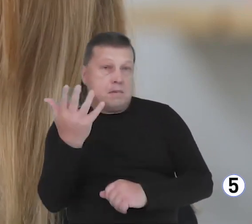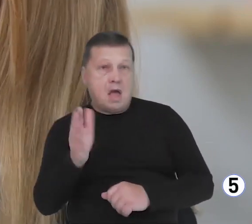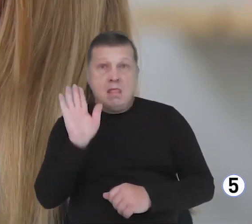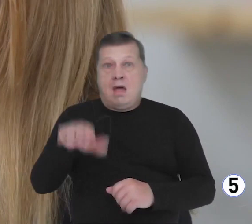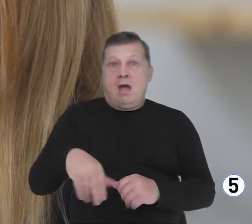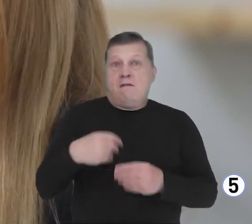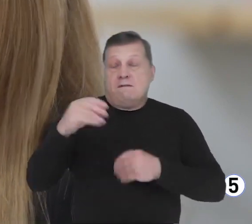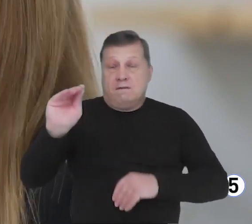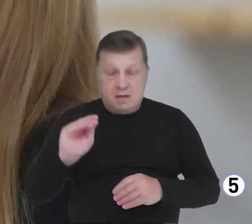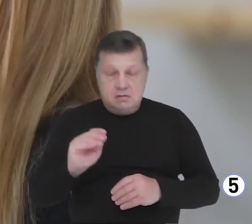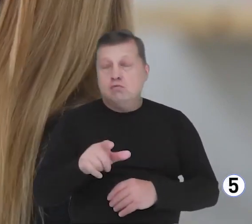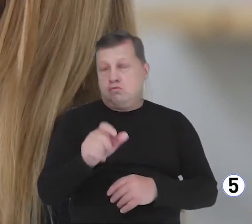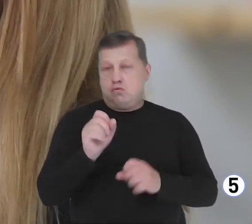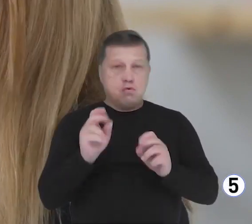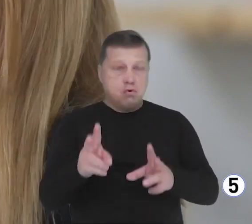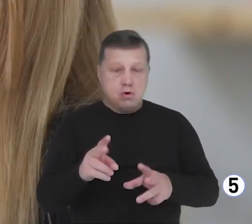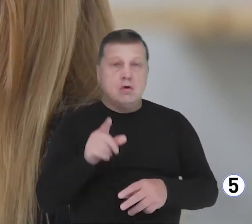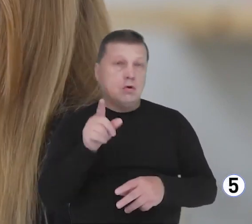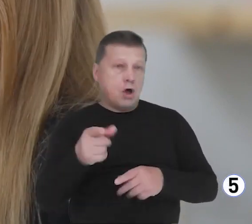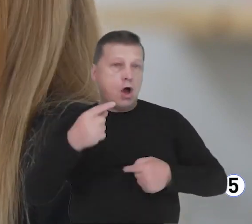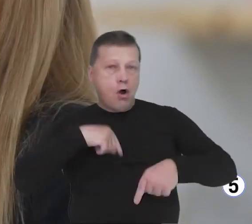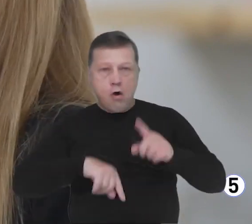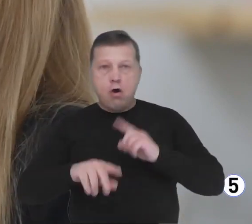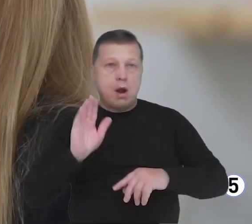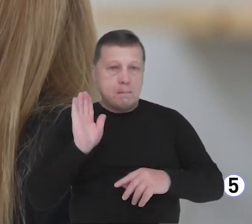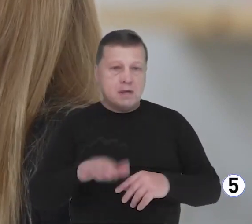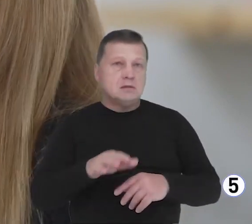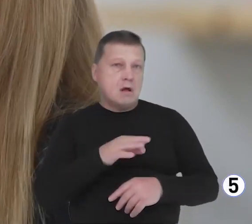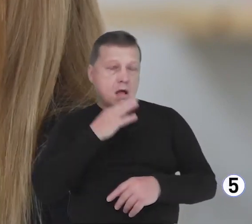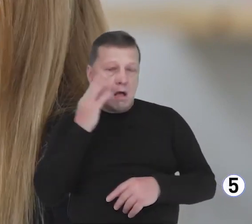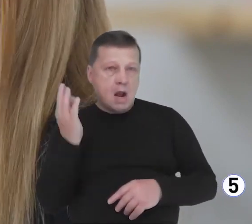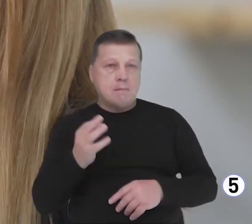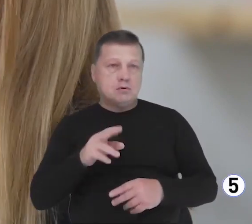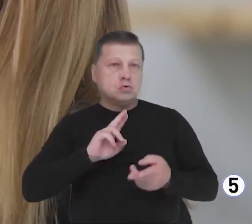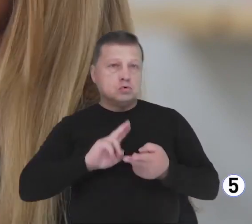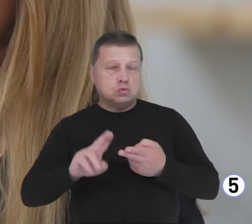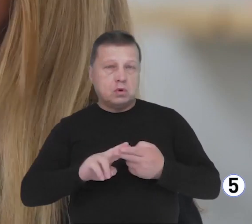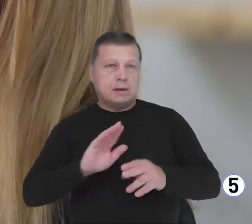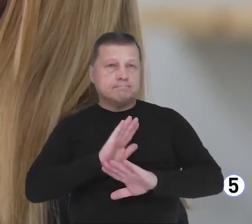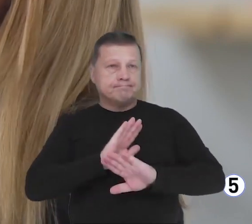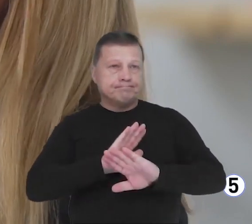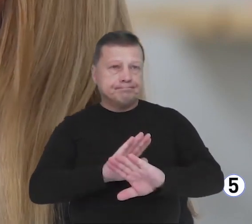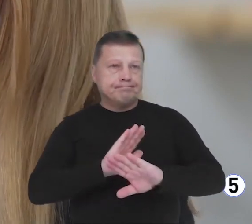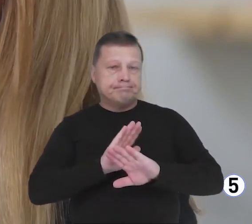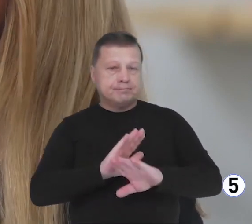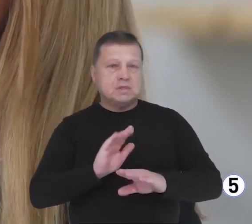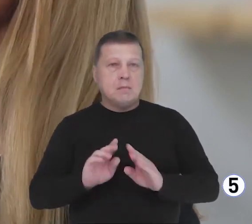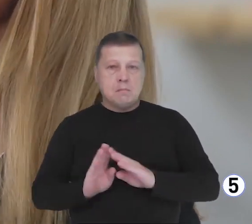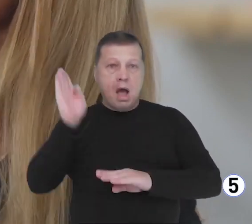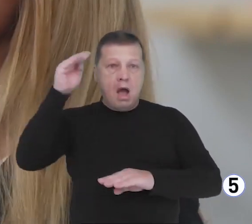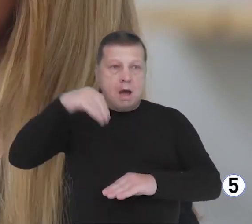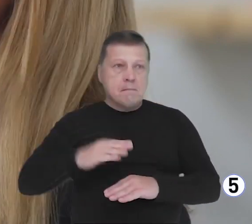w niektórych przypadkach nawet więcej, tym większa szansa na to, że nasz organizm poradzi sobie właśnie z tym cukrem i nie będzie